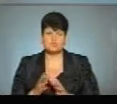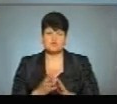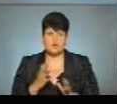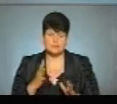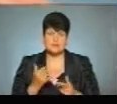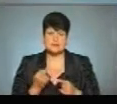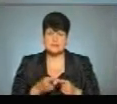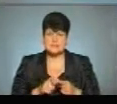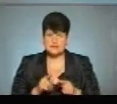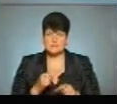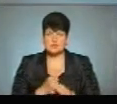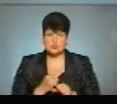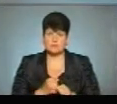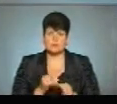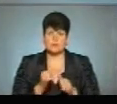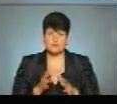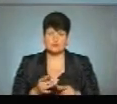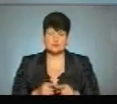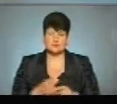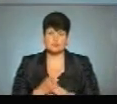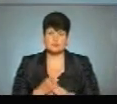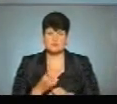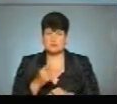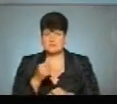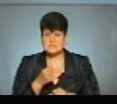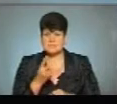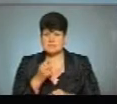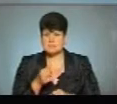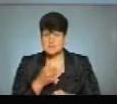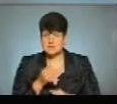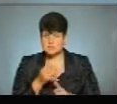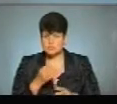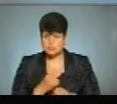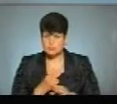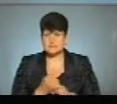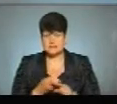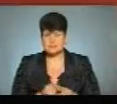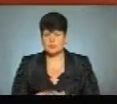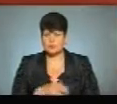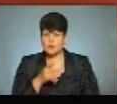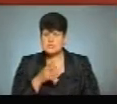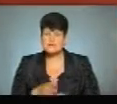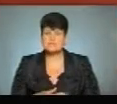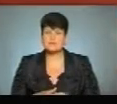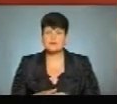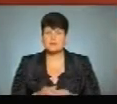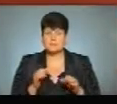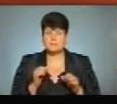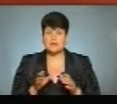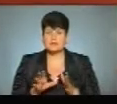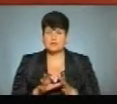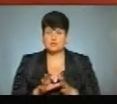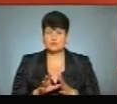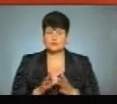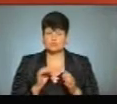працюємо, просто цей процес трошки триваліший, його неможливо зробити буквально за місяць чи за два. Це трошки триваліший процес. Про електронне урядування, сподіваюся, ми ще